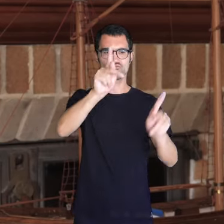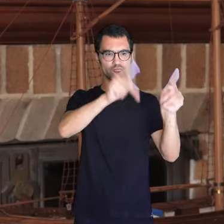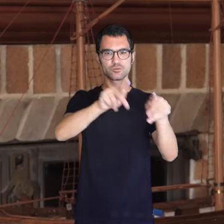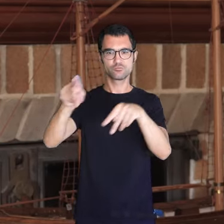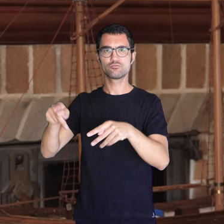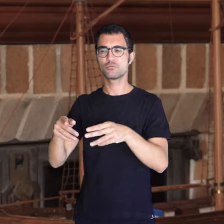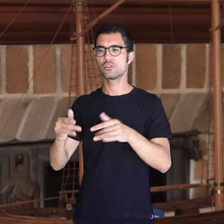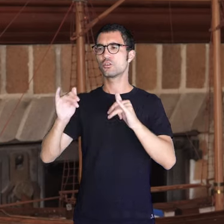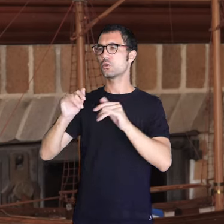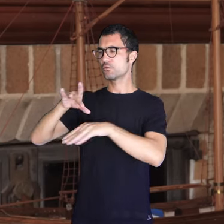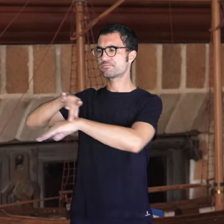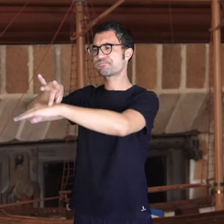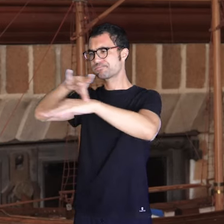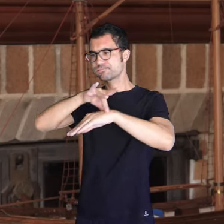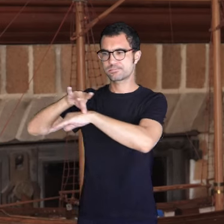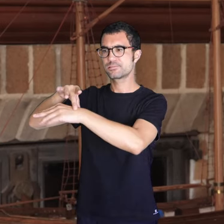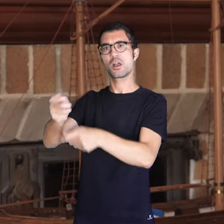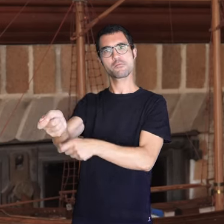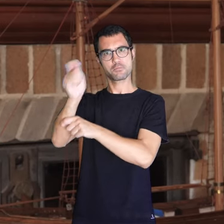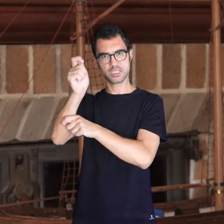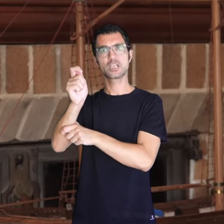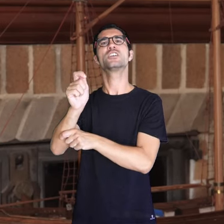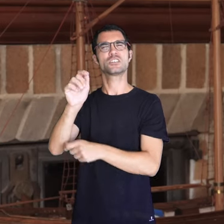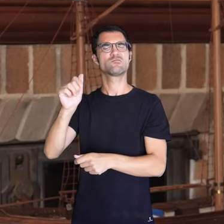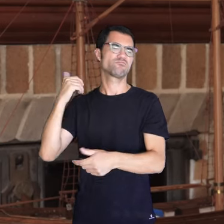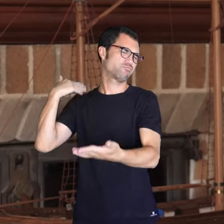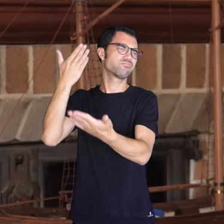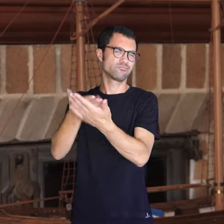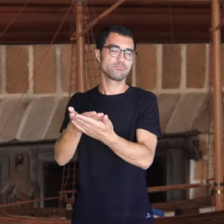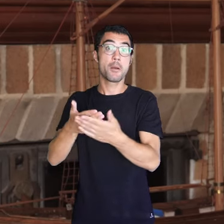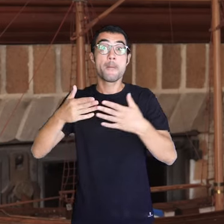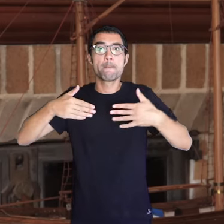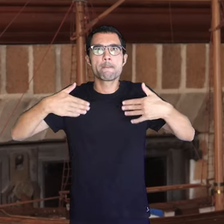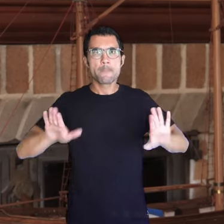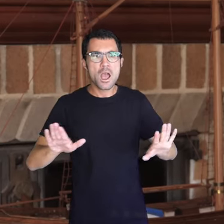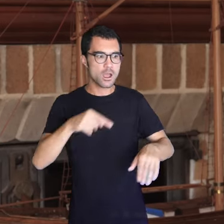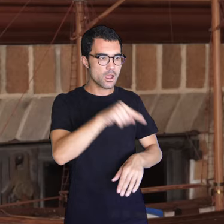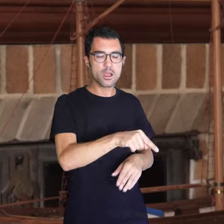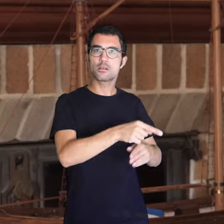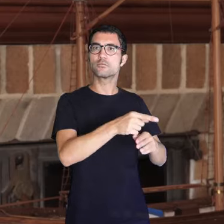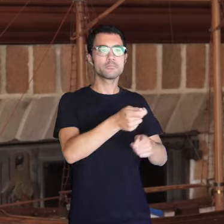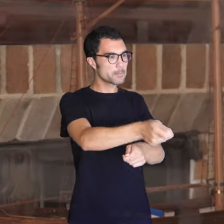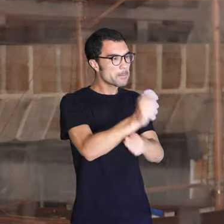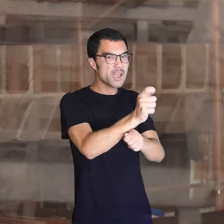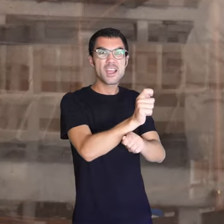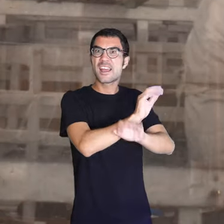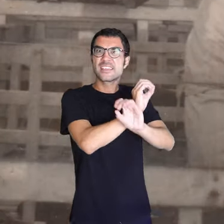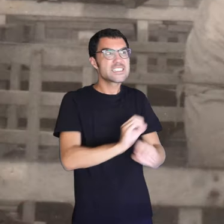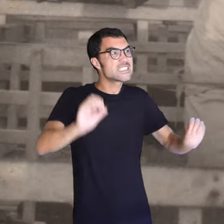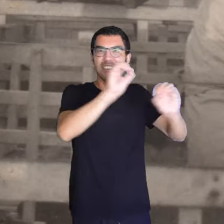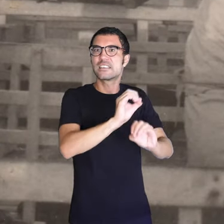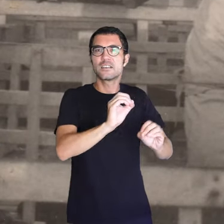s'ha passejat en barca. Però una cosa ja un poc fixa, regular, així, no s'havia